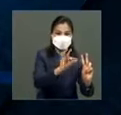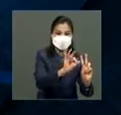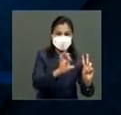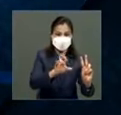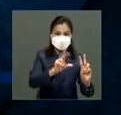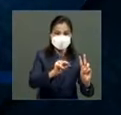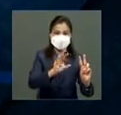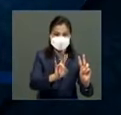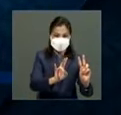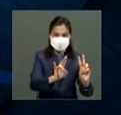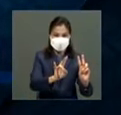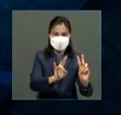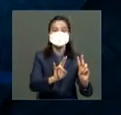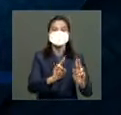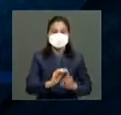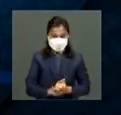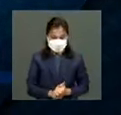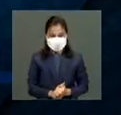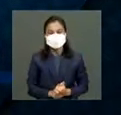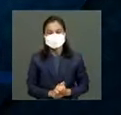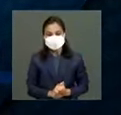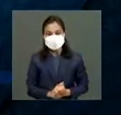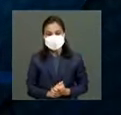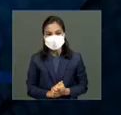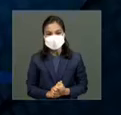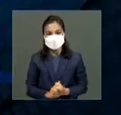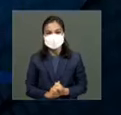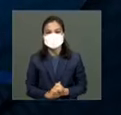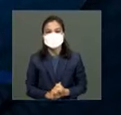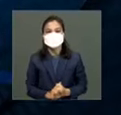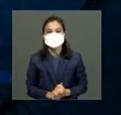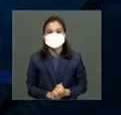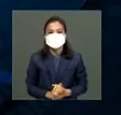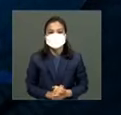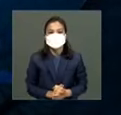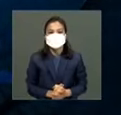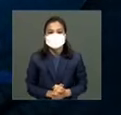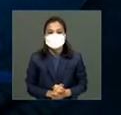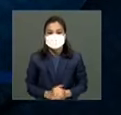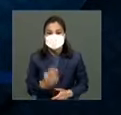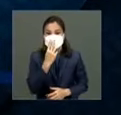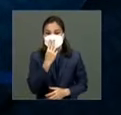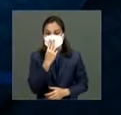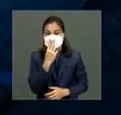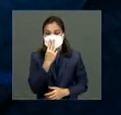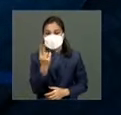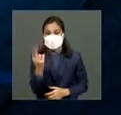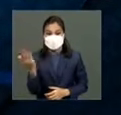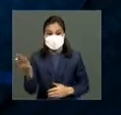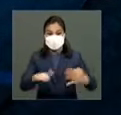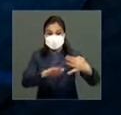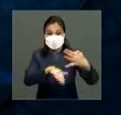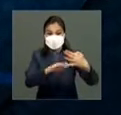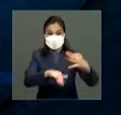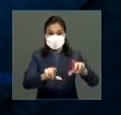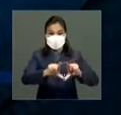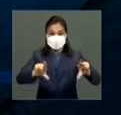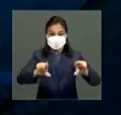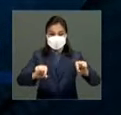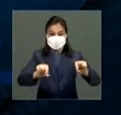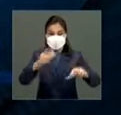29,37 รายนะครับในปล่องด้านล่างอีกนะครับที่เห็นอาการหนัก